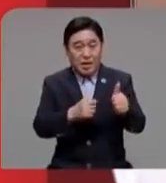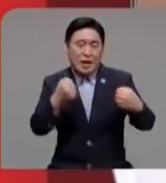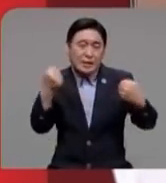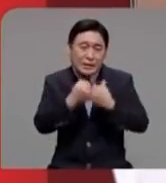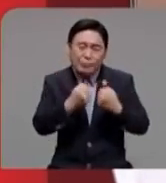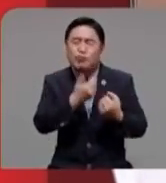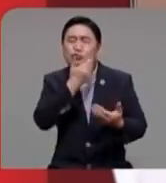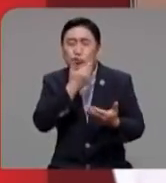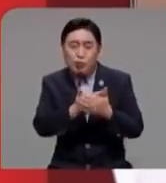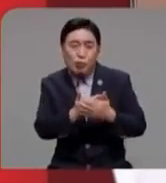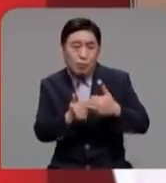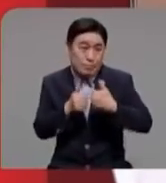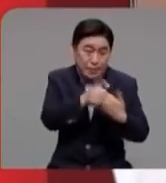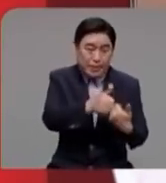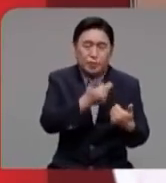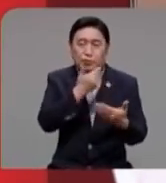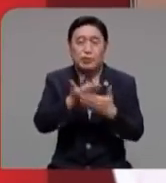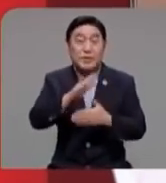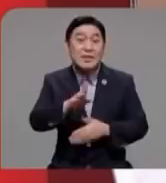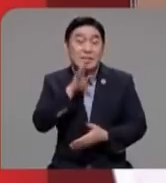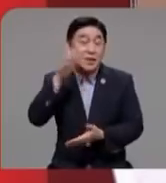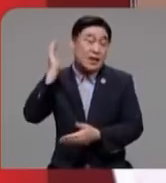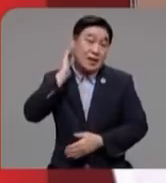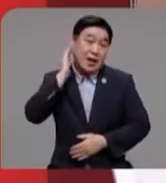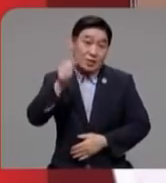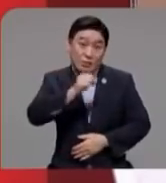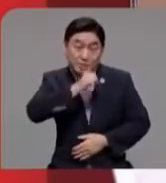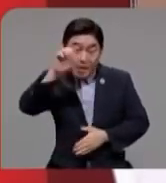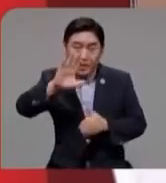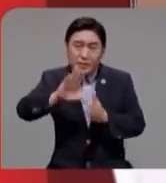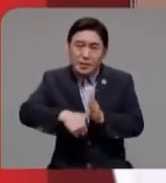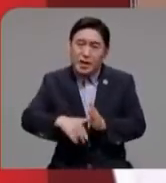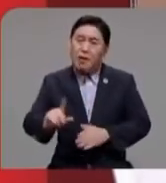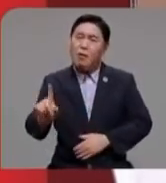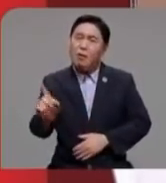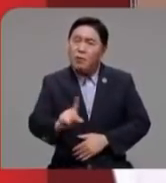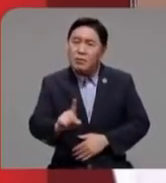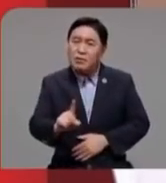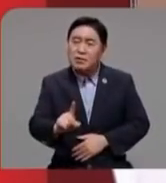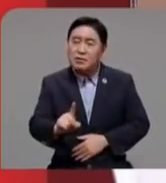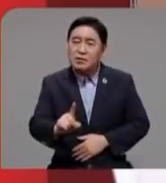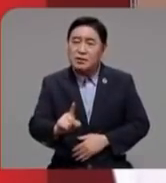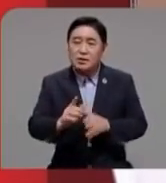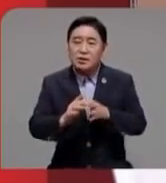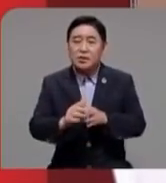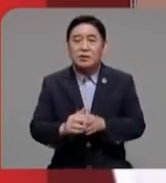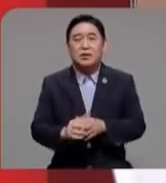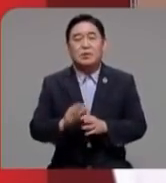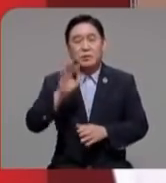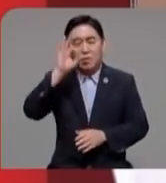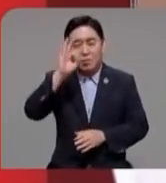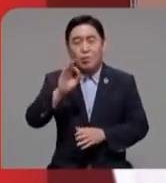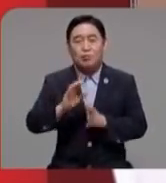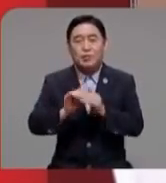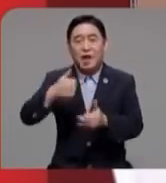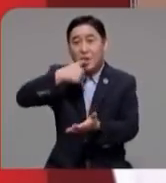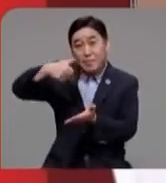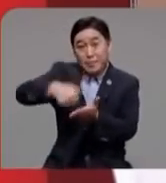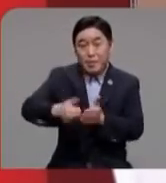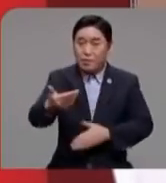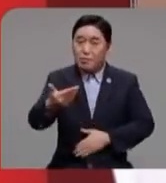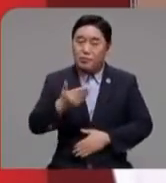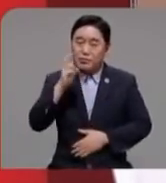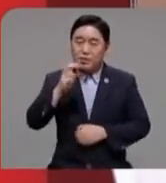싸움이 중요하지만 실제 집권을 했을 때 어떨 것인가를 보고 국민들이 선거 때 표를 주시는